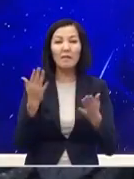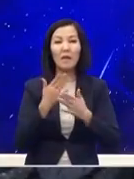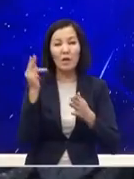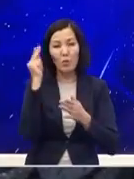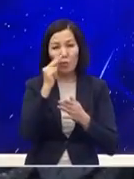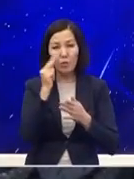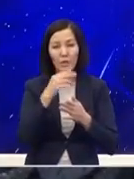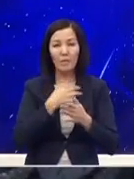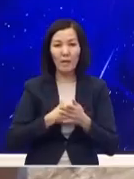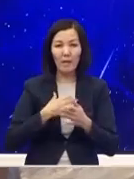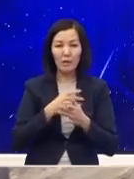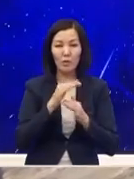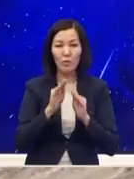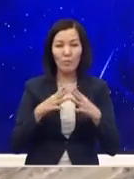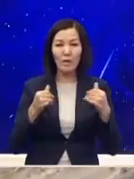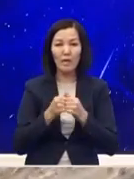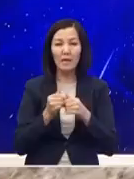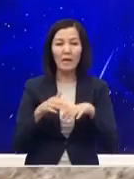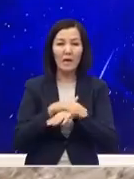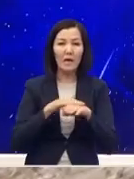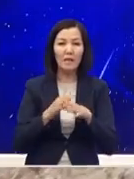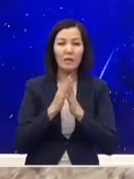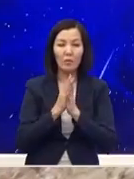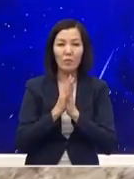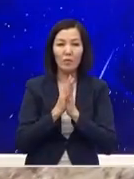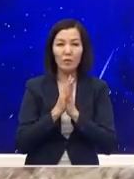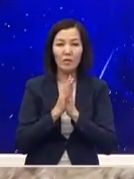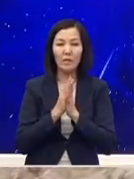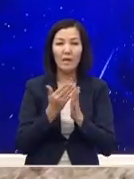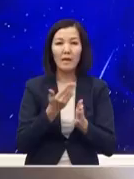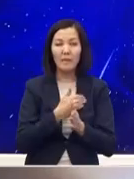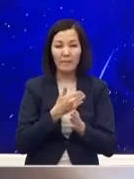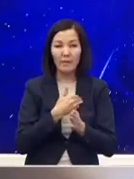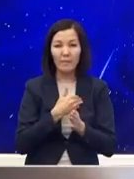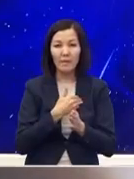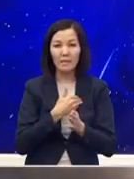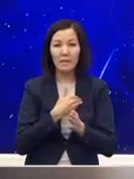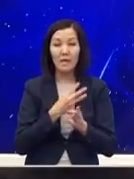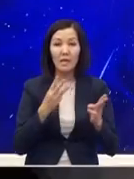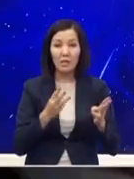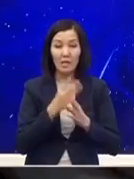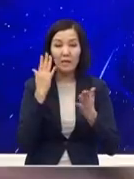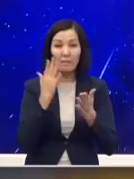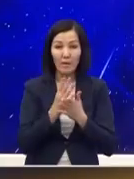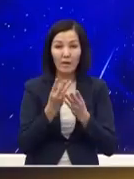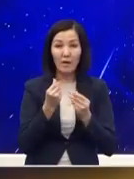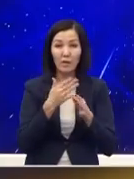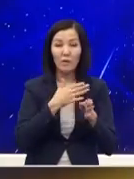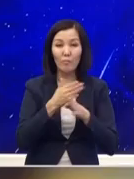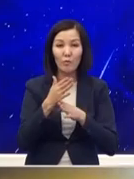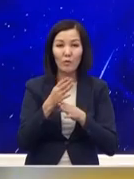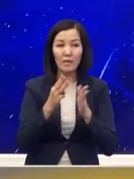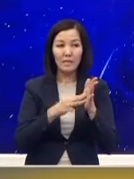алаң. Көп балалы отбасы көптөн көмөк сурайт. Кол ушун берем деүчүлөргө мына байланыш номерине кабарласууна болот.